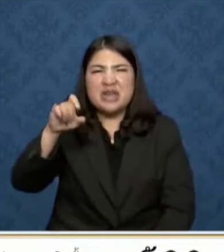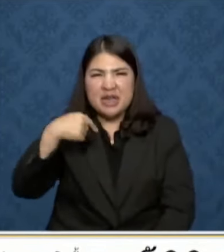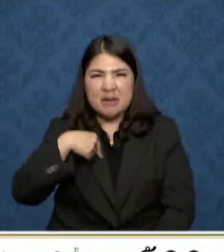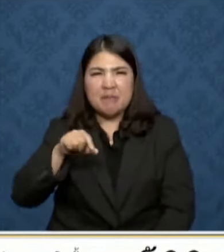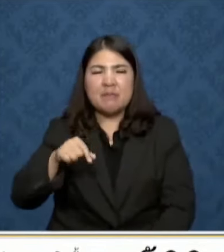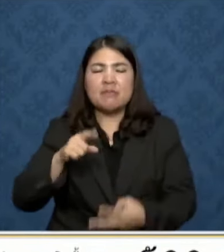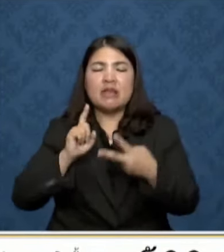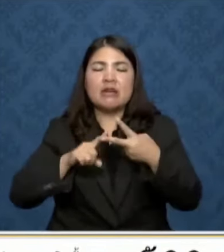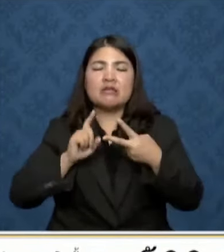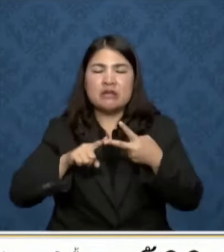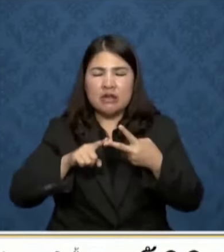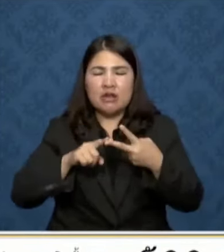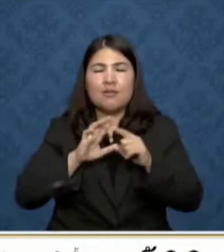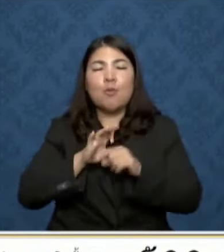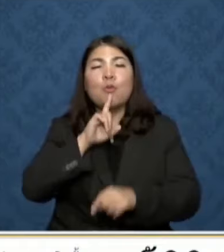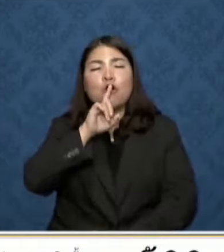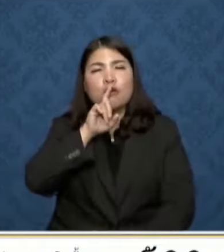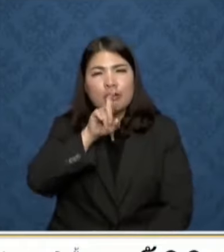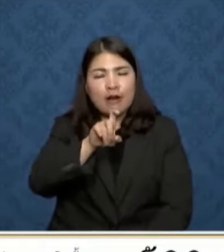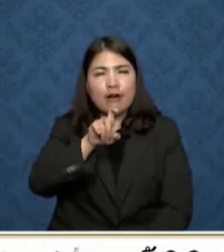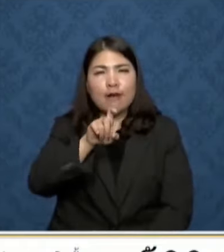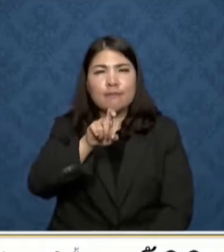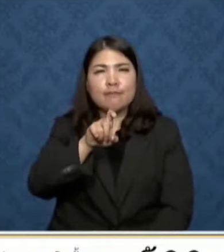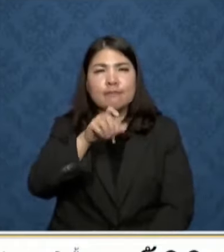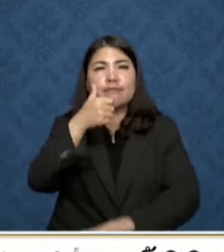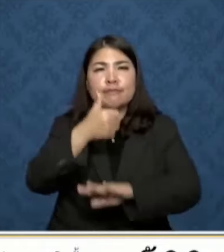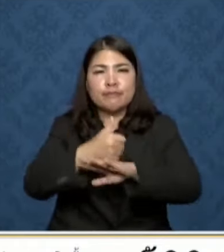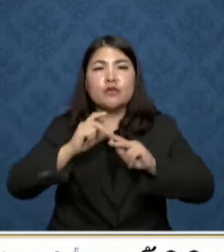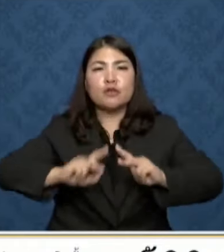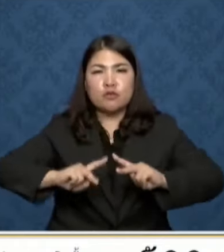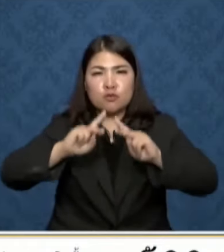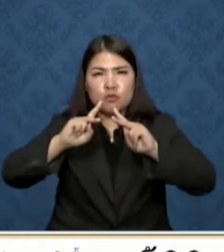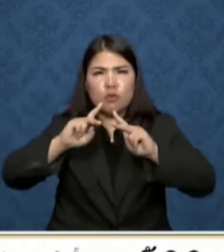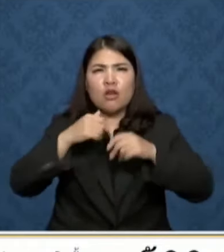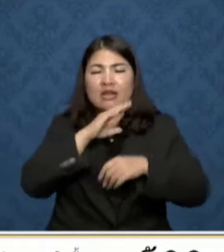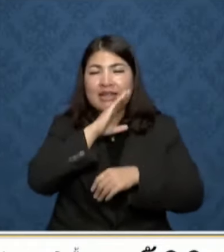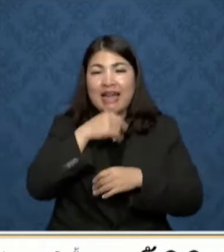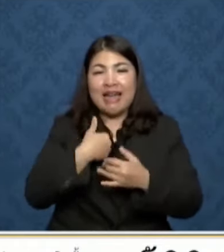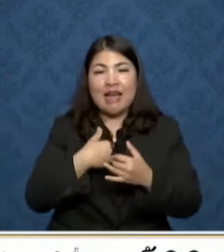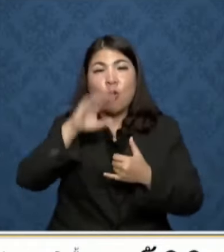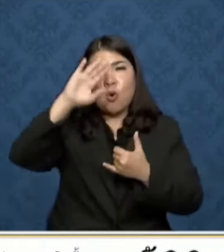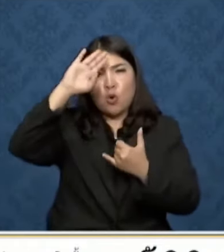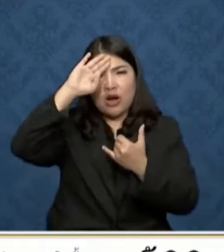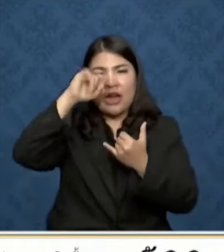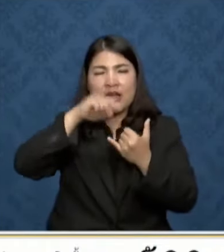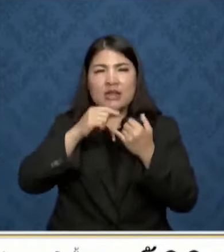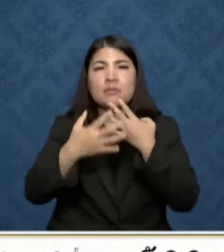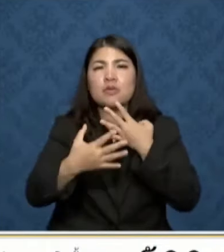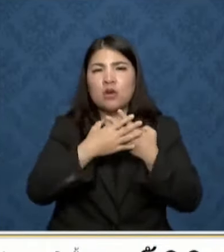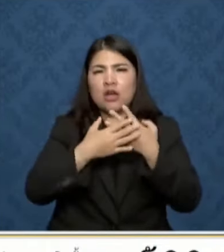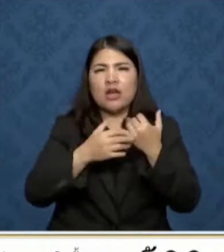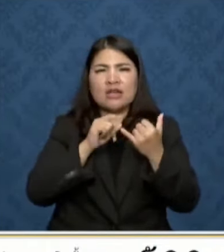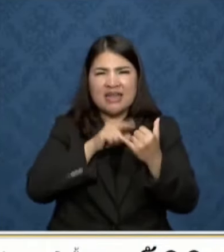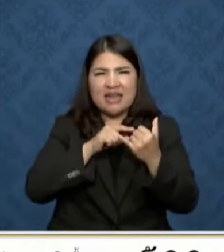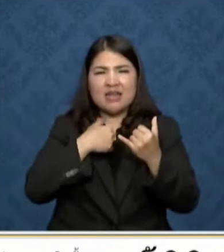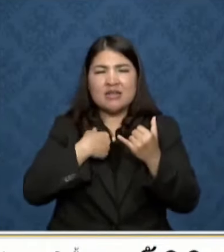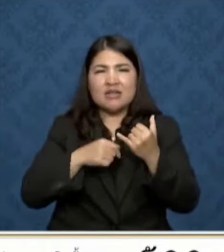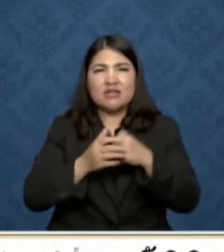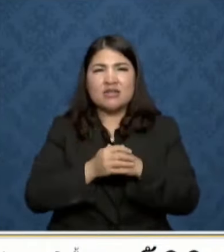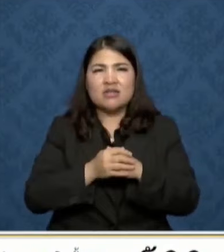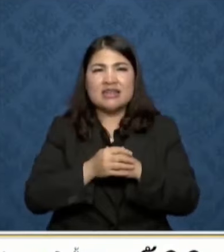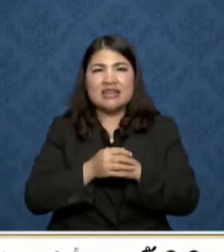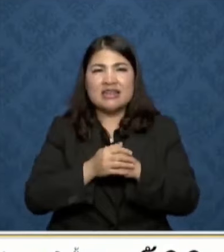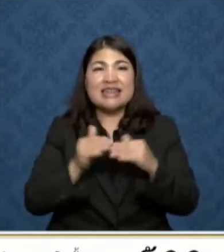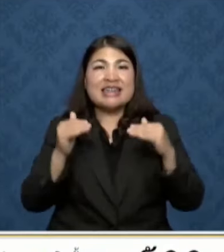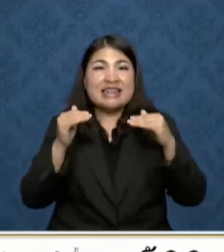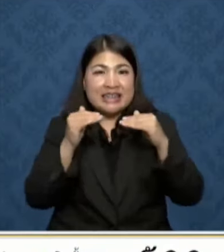เพรฉั้นผมตองถามคำถามนี้ถท่ธรมตีครัว่าคนไข้เน ที่เปผู้ตองขังเลยนะครับมีสิทธิ